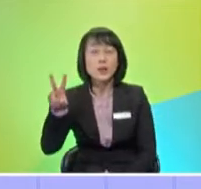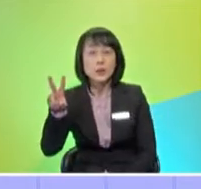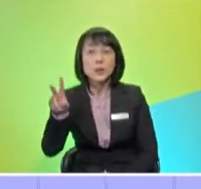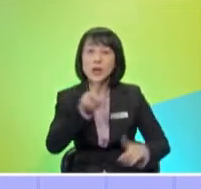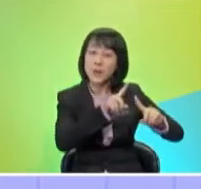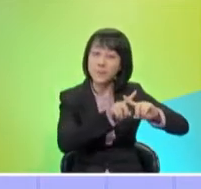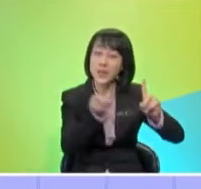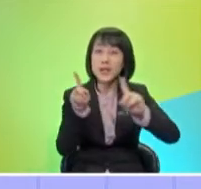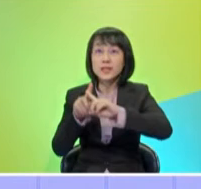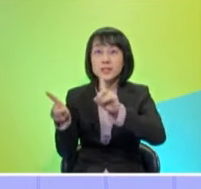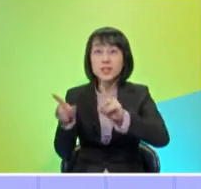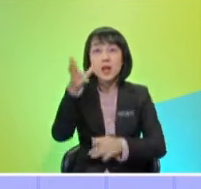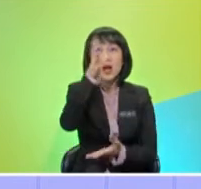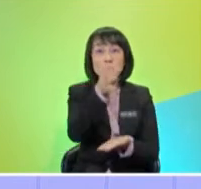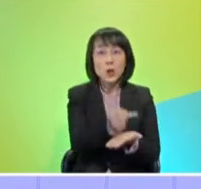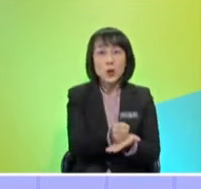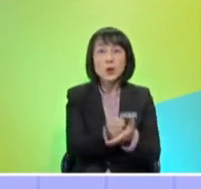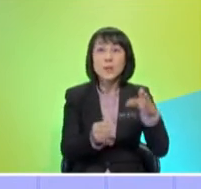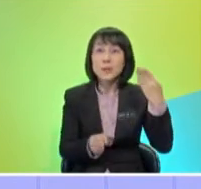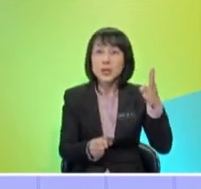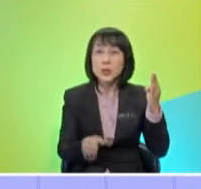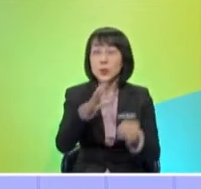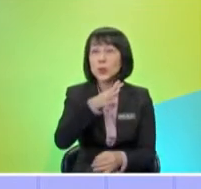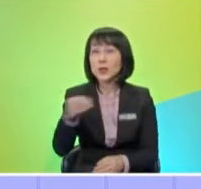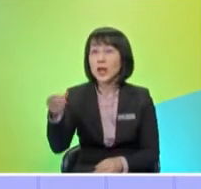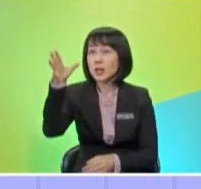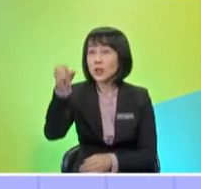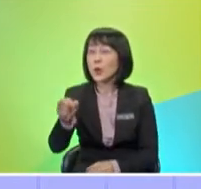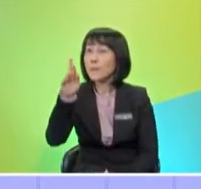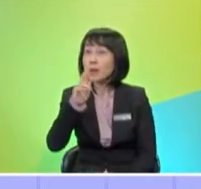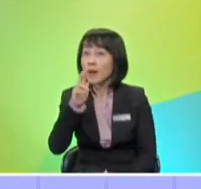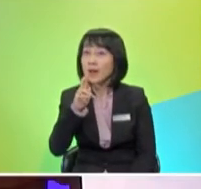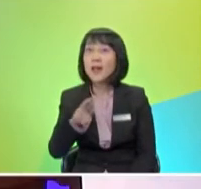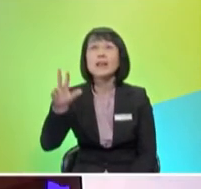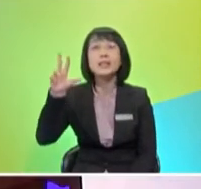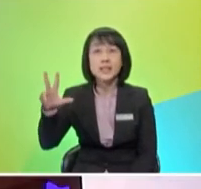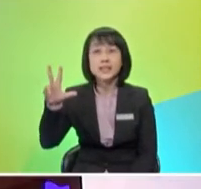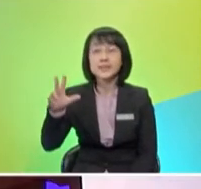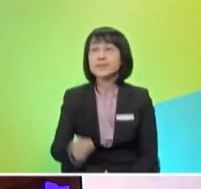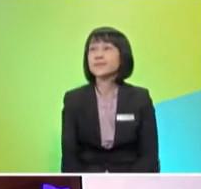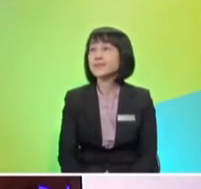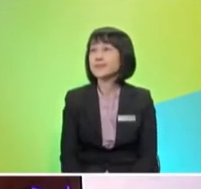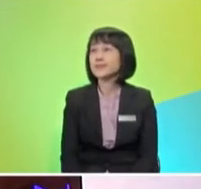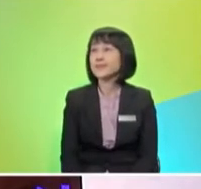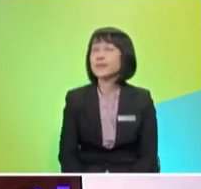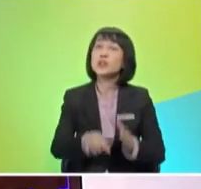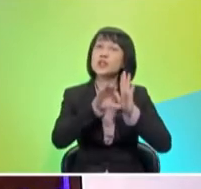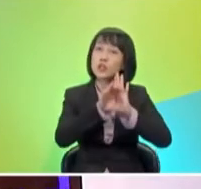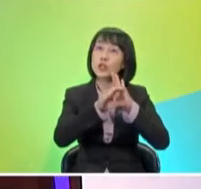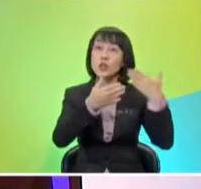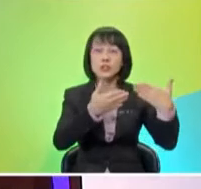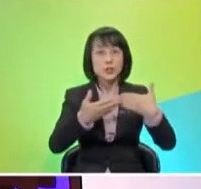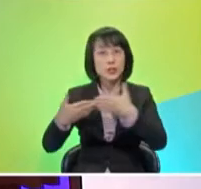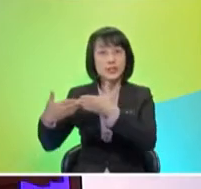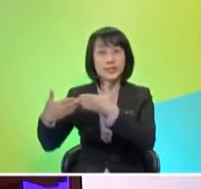merah ialah 3 oke baik contoh seterusnya